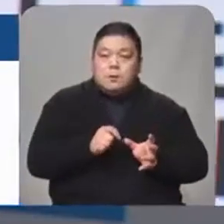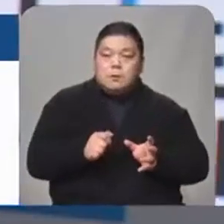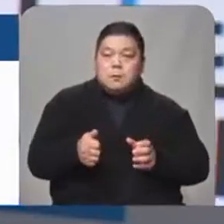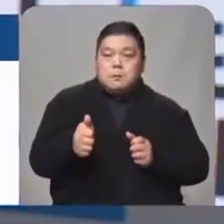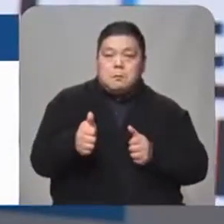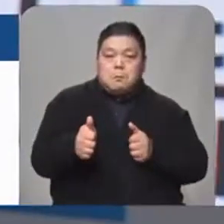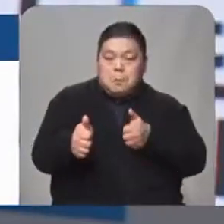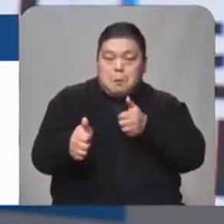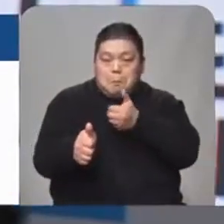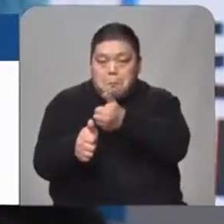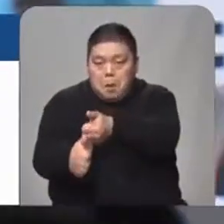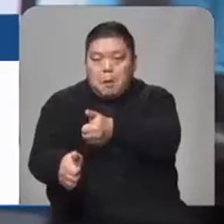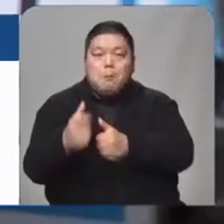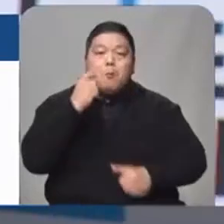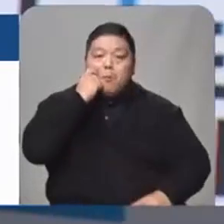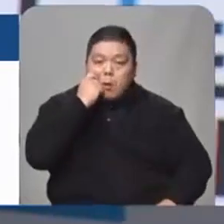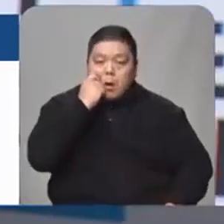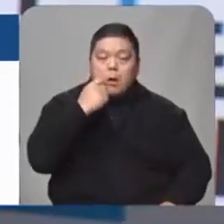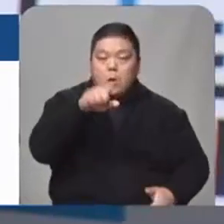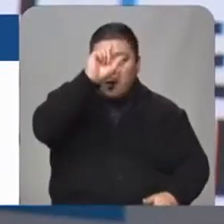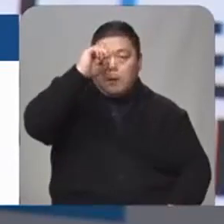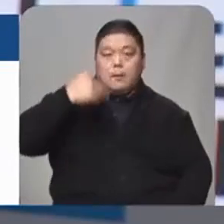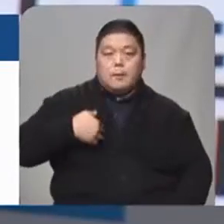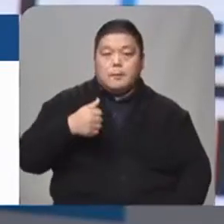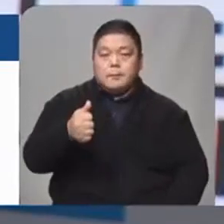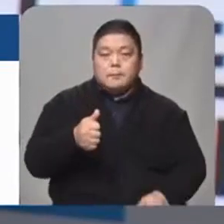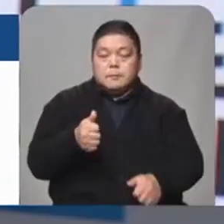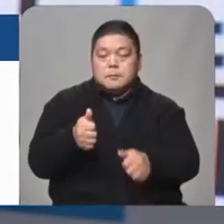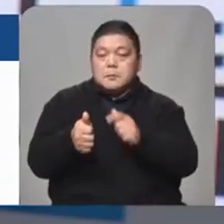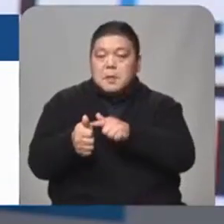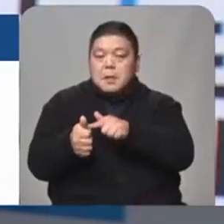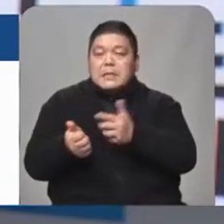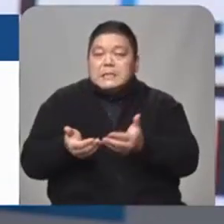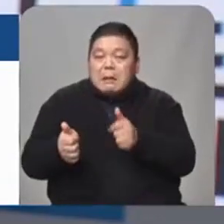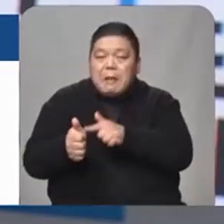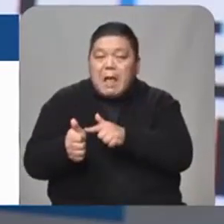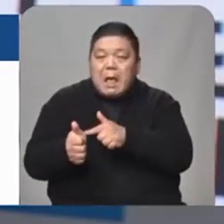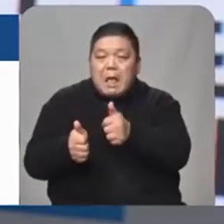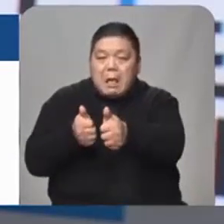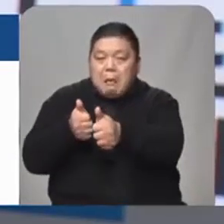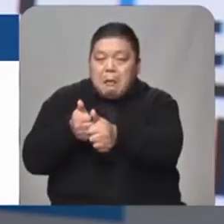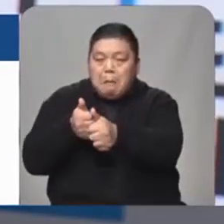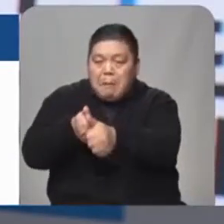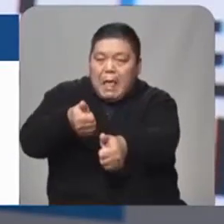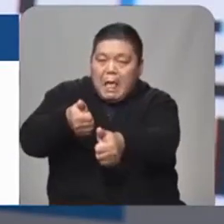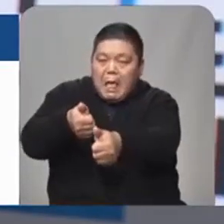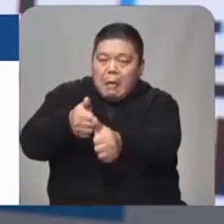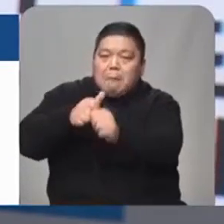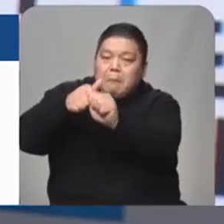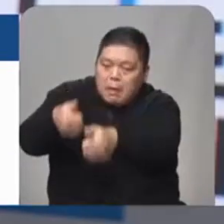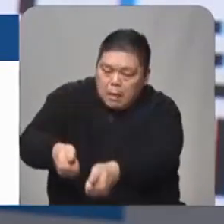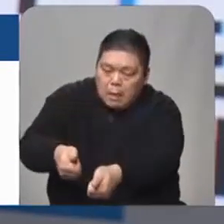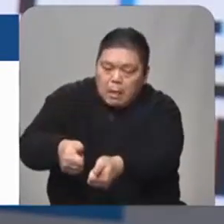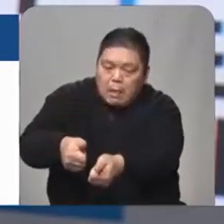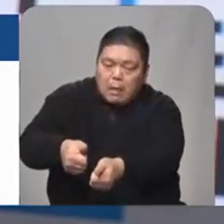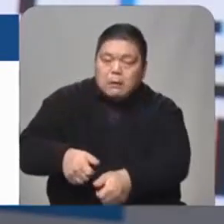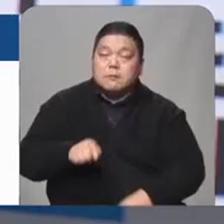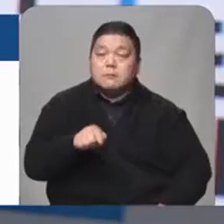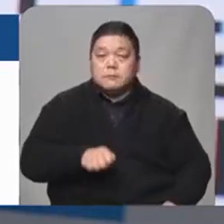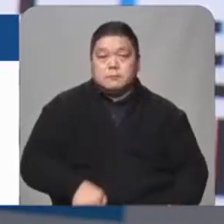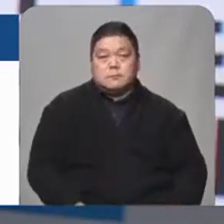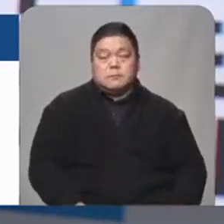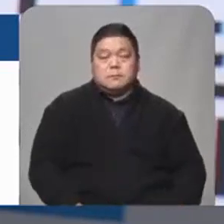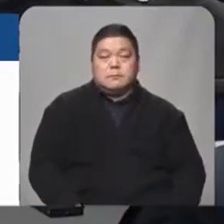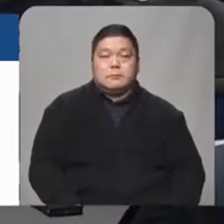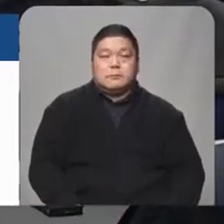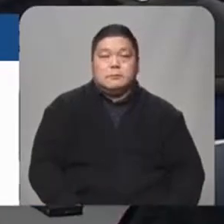밀칠 만한 위치에 있지 않았고 신경호 교육감은 어 도교육청 a 과장이 어 밀치면서 넘어지면서 정교 조합